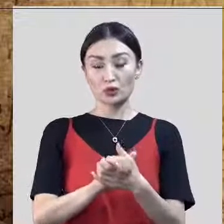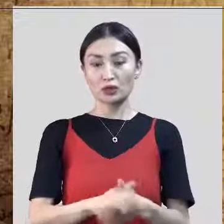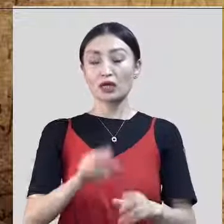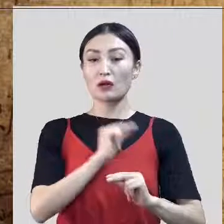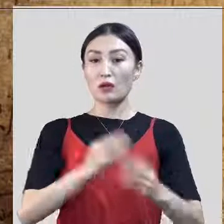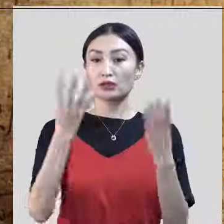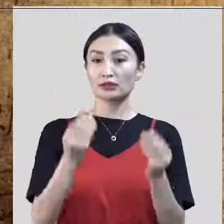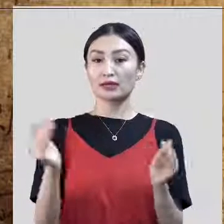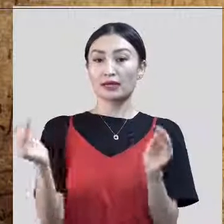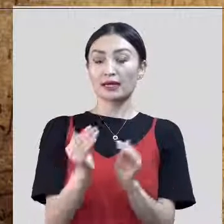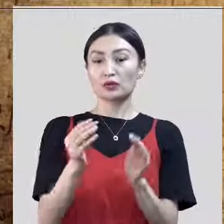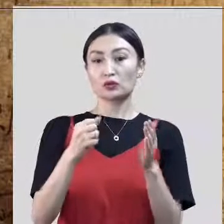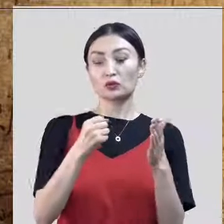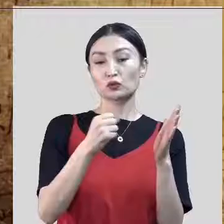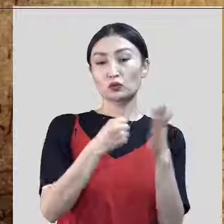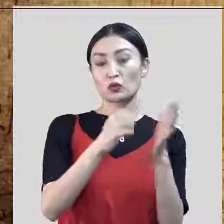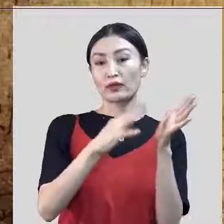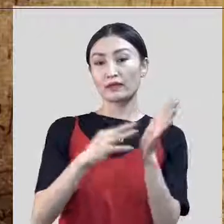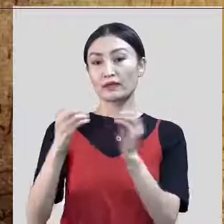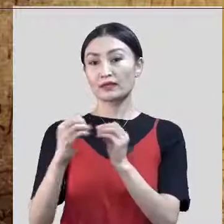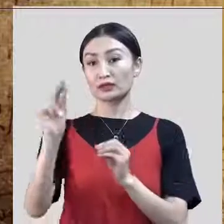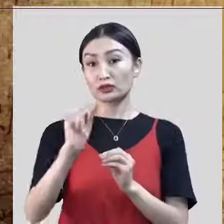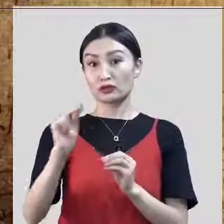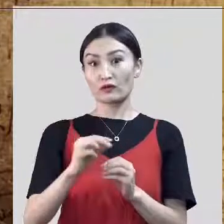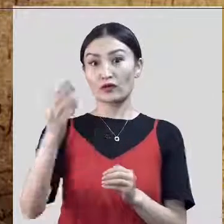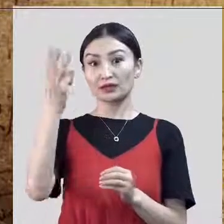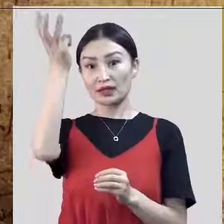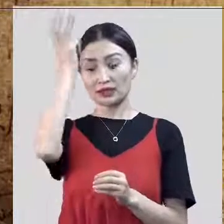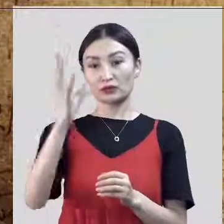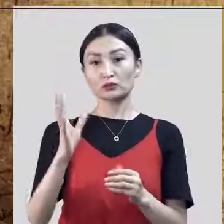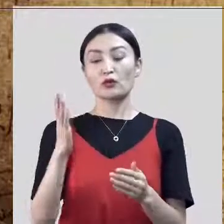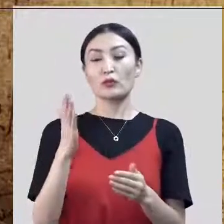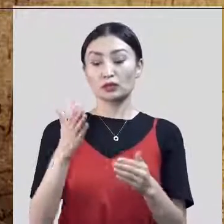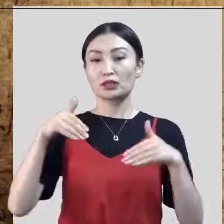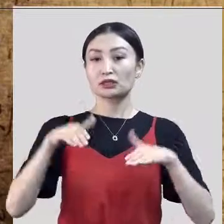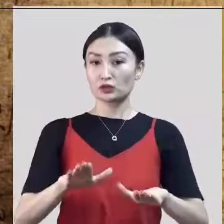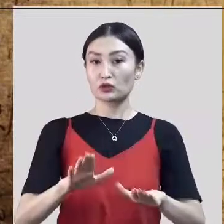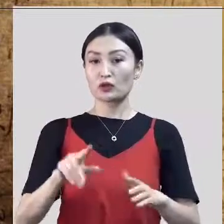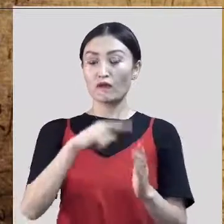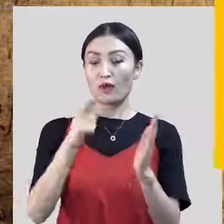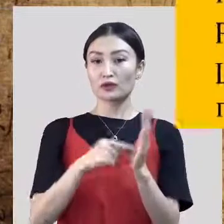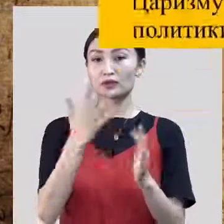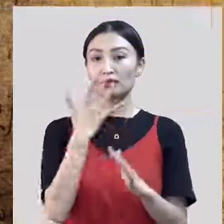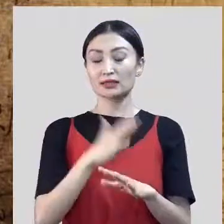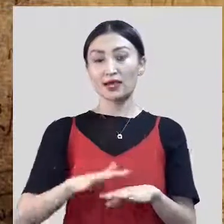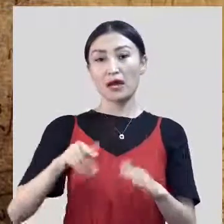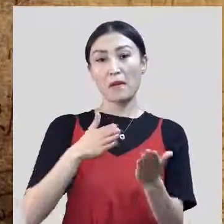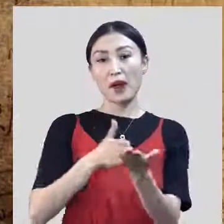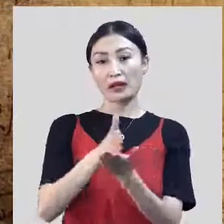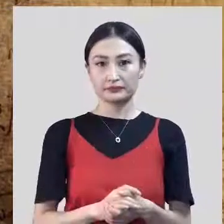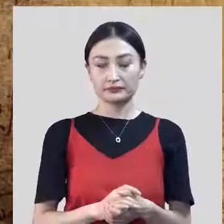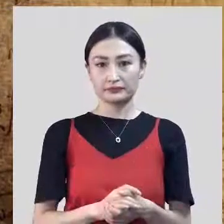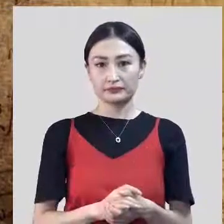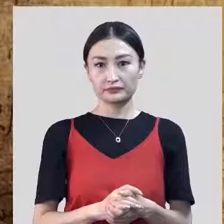сократился до 9 10 часов царизму пришлось решать вопросы национальной политики